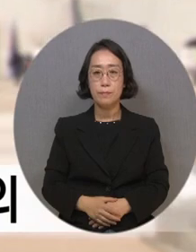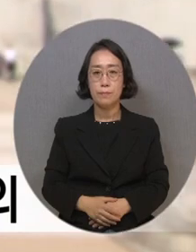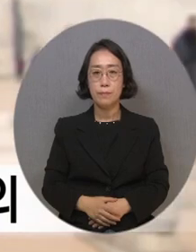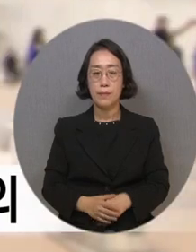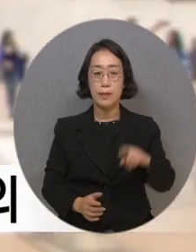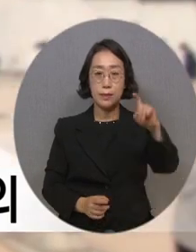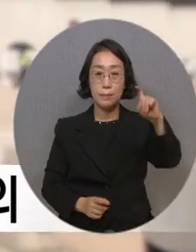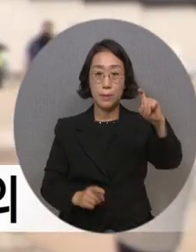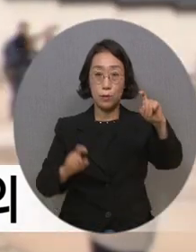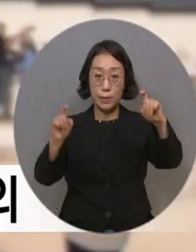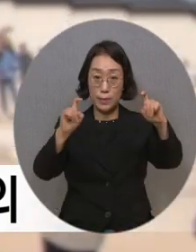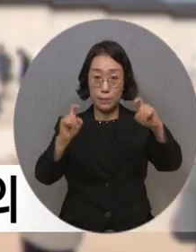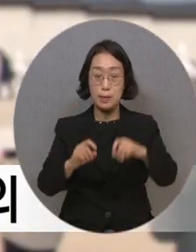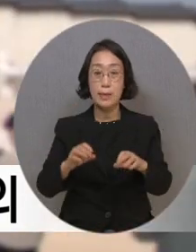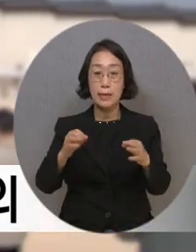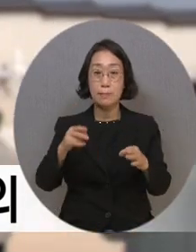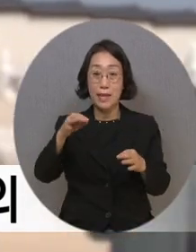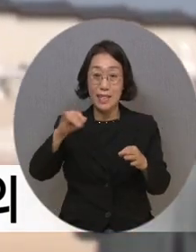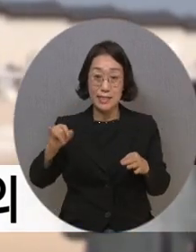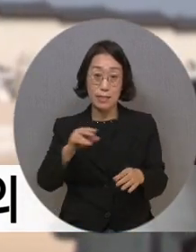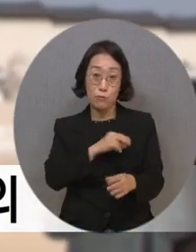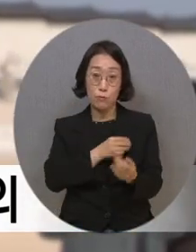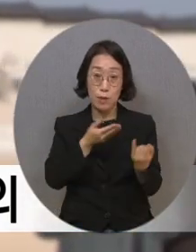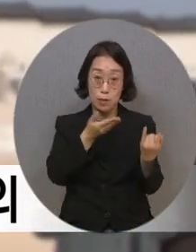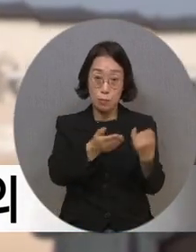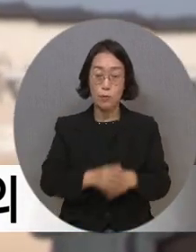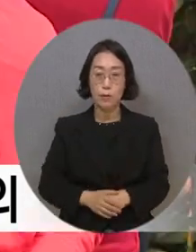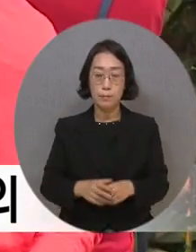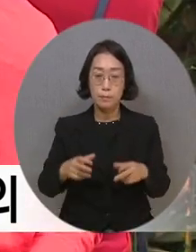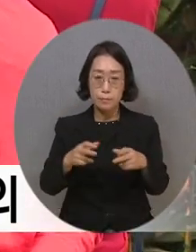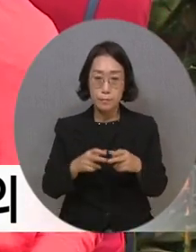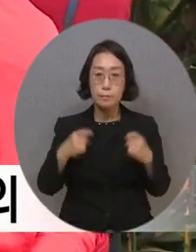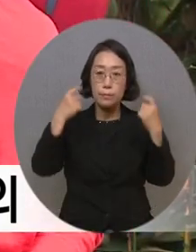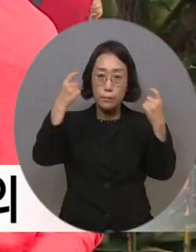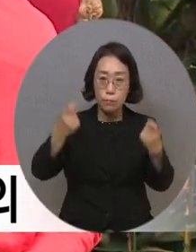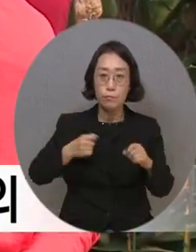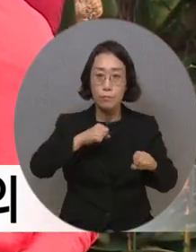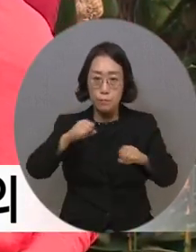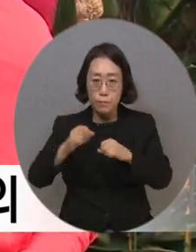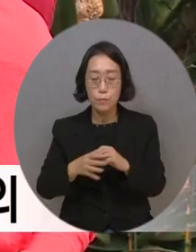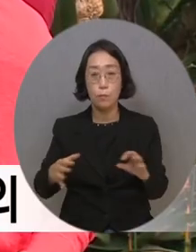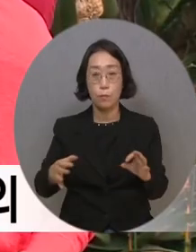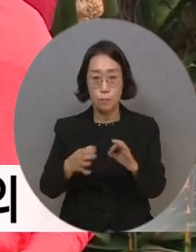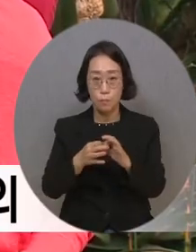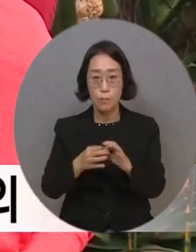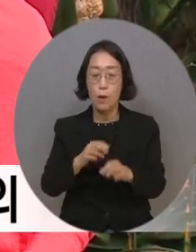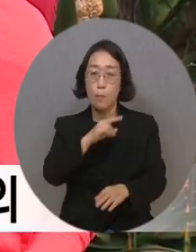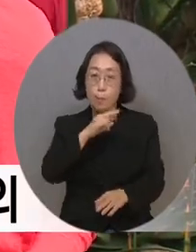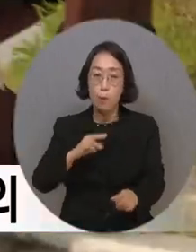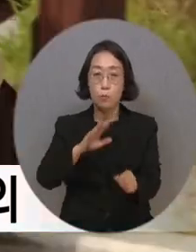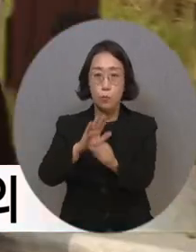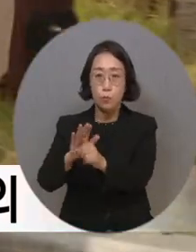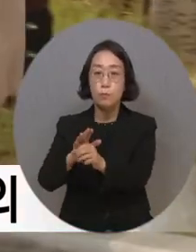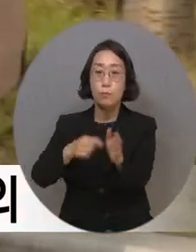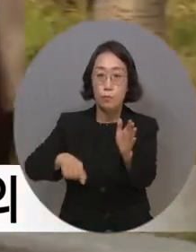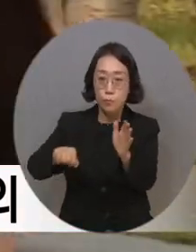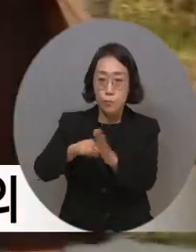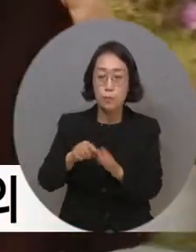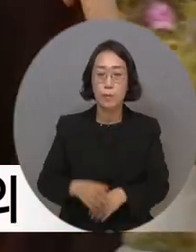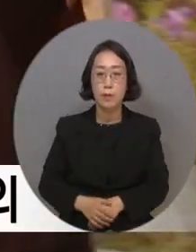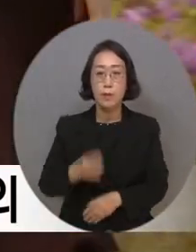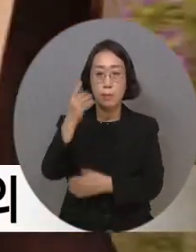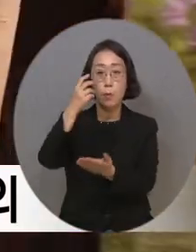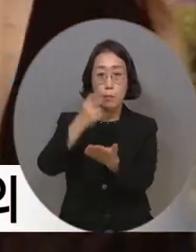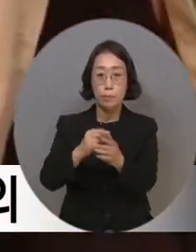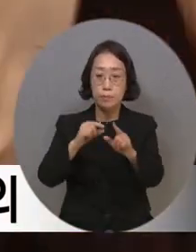지난 10일 국민의힘 김예지 국회의원이 장애인의 관광활동 지원과 관광 접근성 향상을 위한